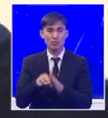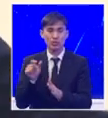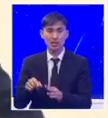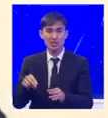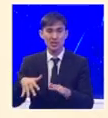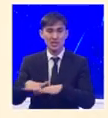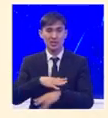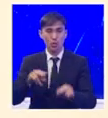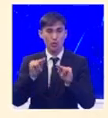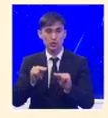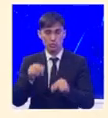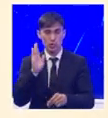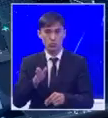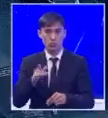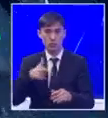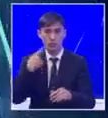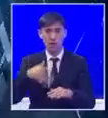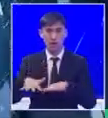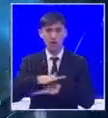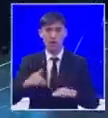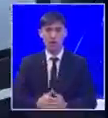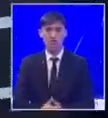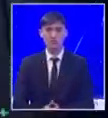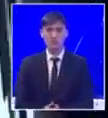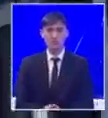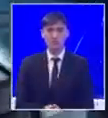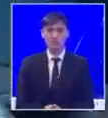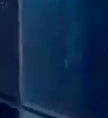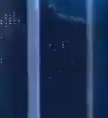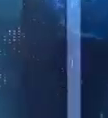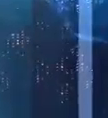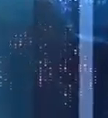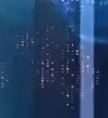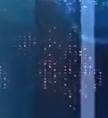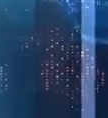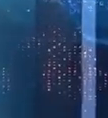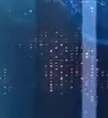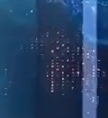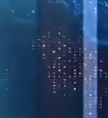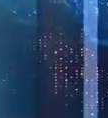уәдесіне берік болса дейді халық. Елжан Сәрсенбаева, Ержан Дүйсен, Жетісу телеарнасы.